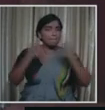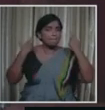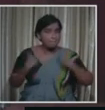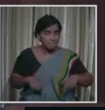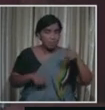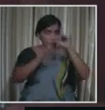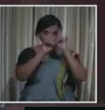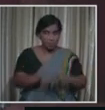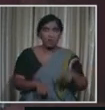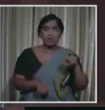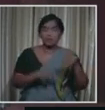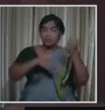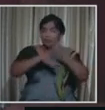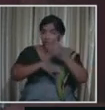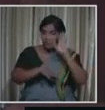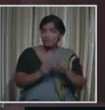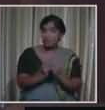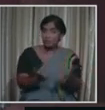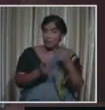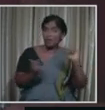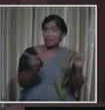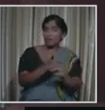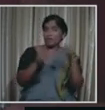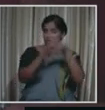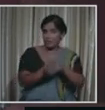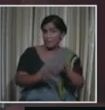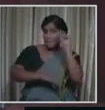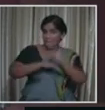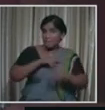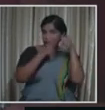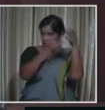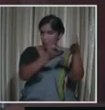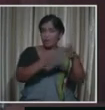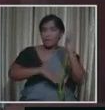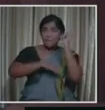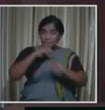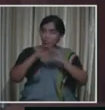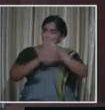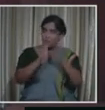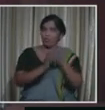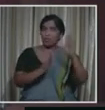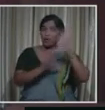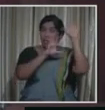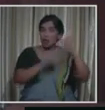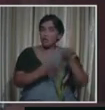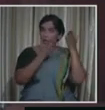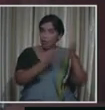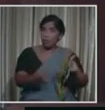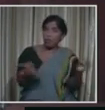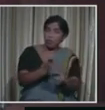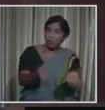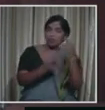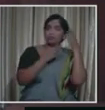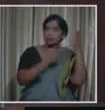yang mau enakota. Mula sunai ini dengan diat kalau tak paham ya keker. Selasum karu ekol lo, selasum karu ekol lo, badu kena ekol lo, paham diat karu ekol